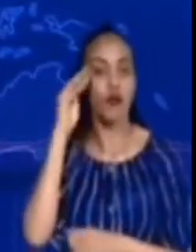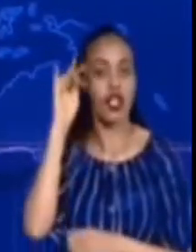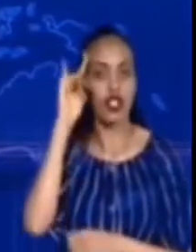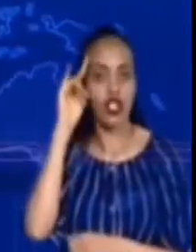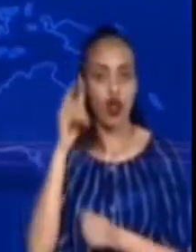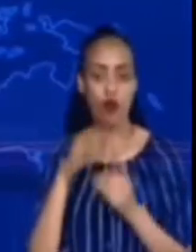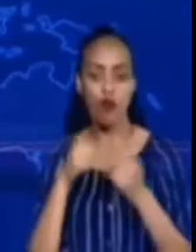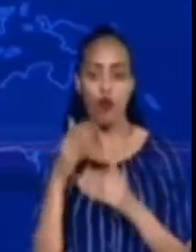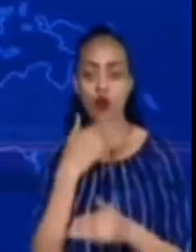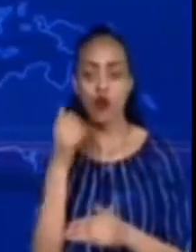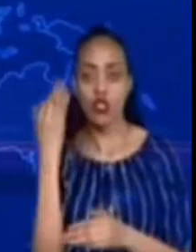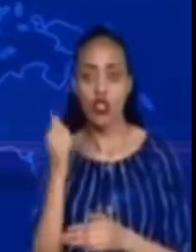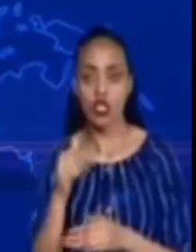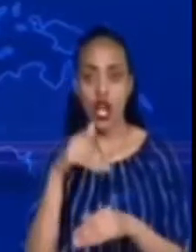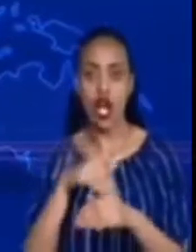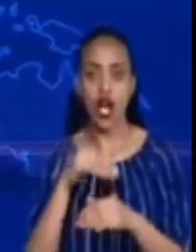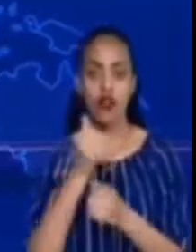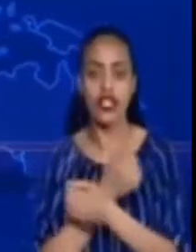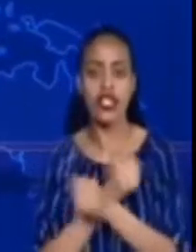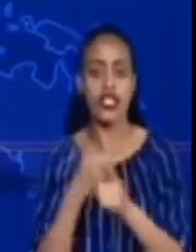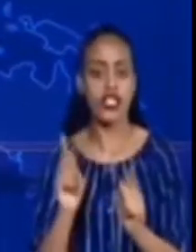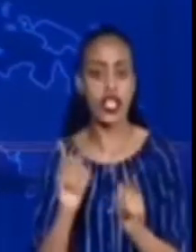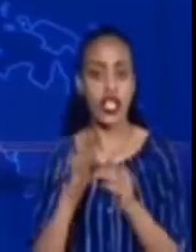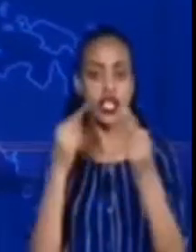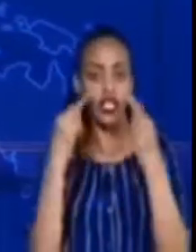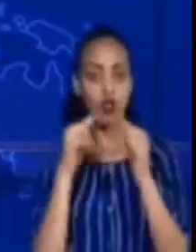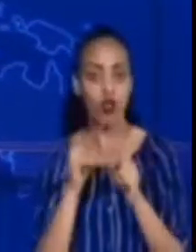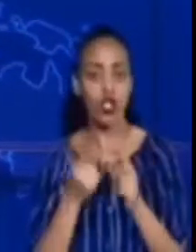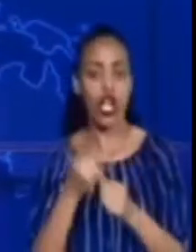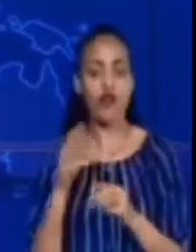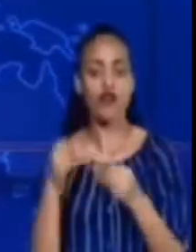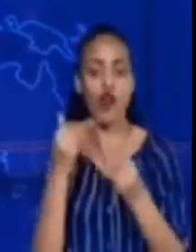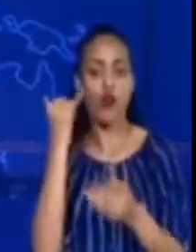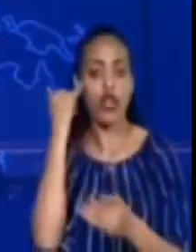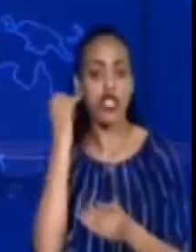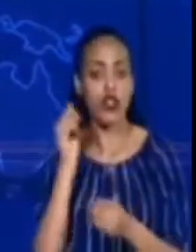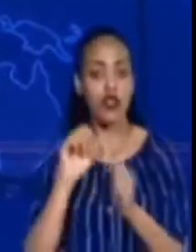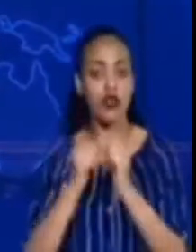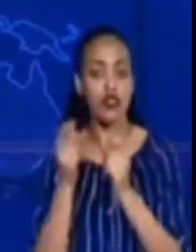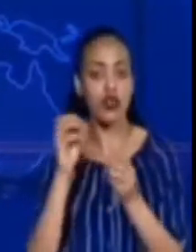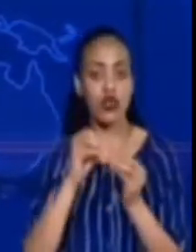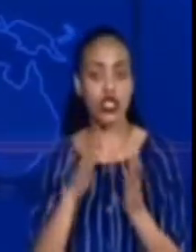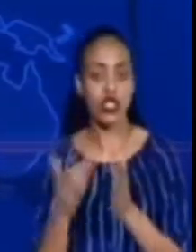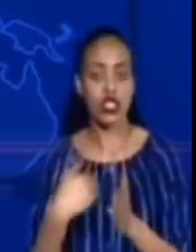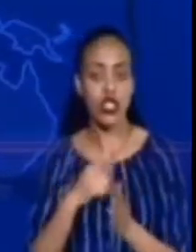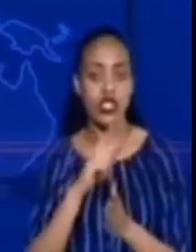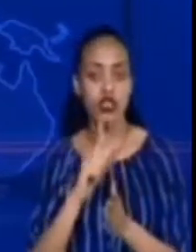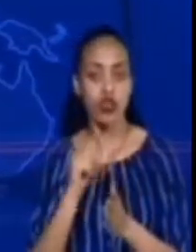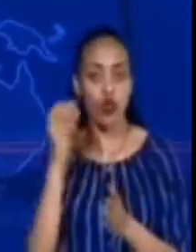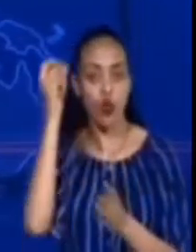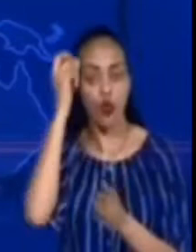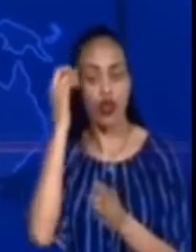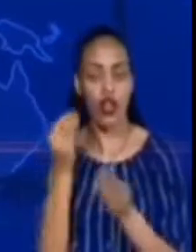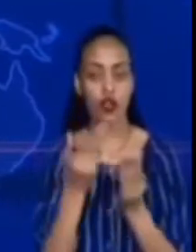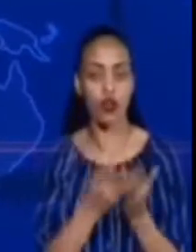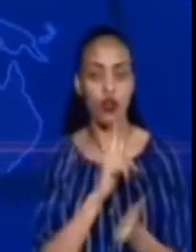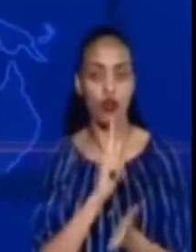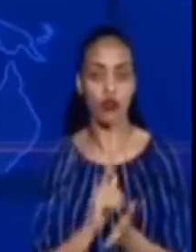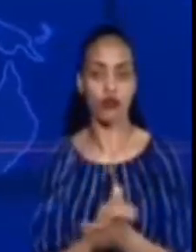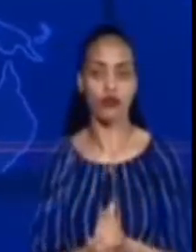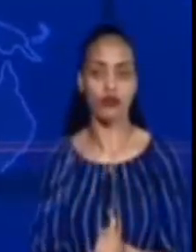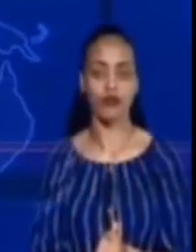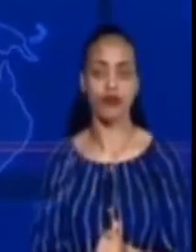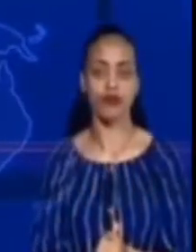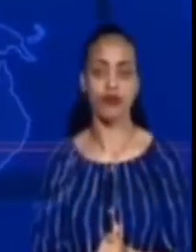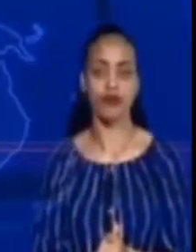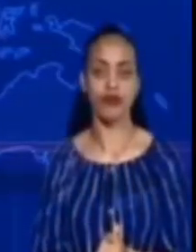በባበል መንደብ በዚህ በሶሪያ በሳዑዲ አረቢያ በየመን ኢትዮጵያ ግንኙነት ታሪክ የነበረች የሰለጠነች ቅድምት